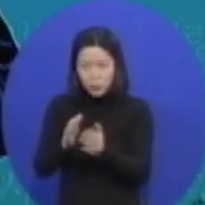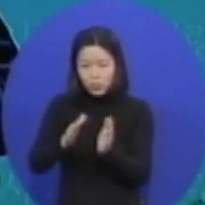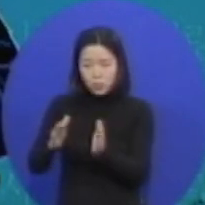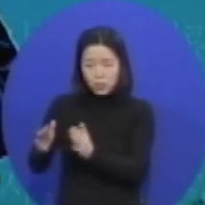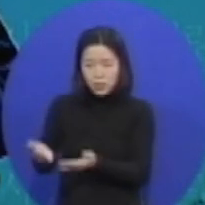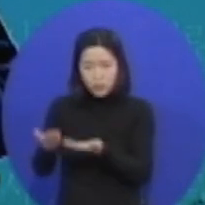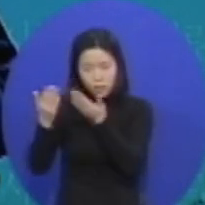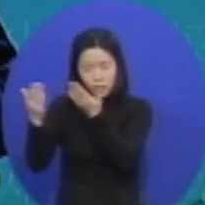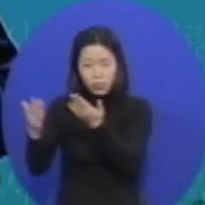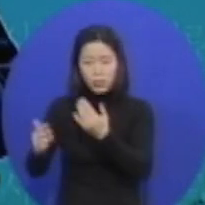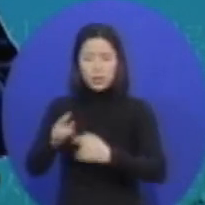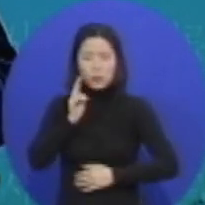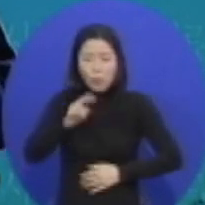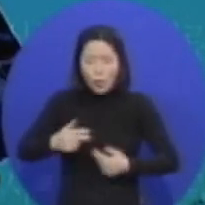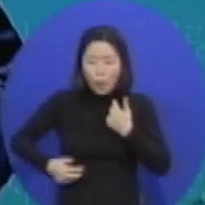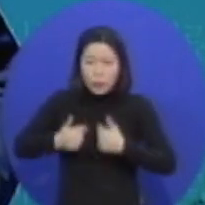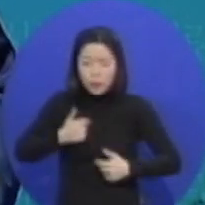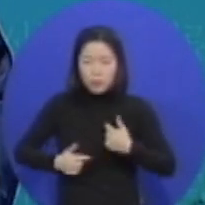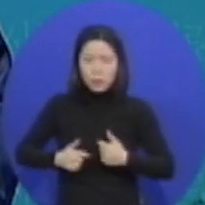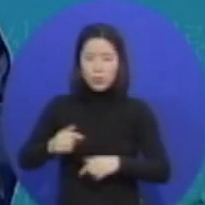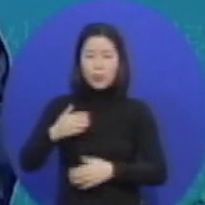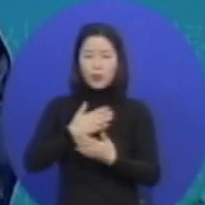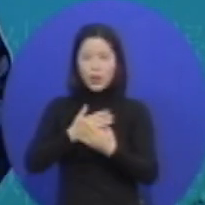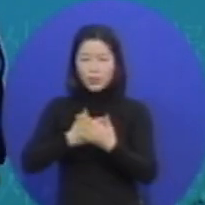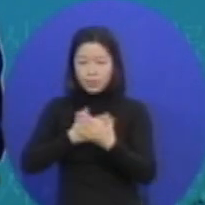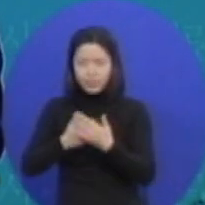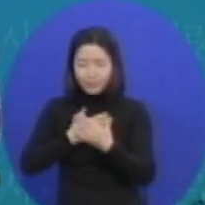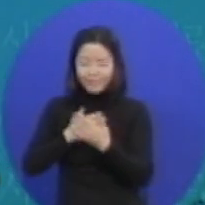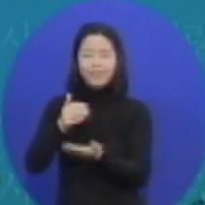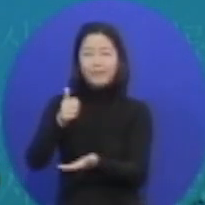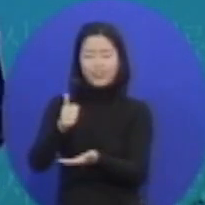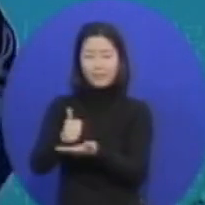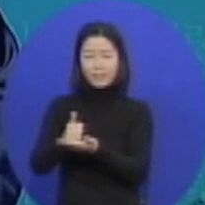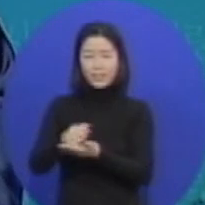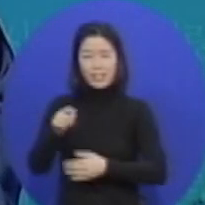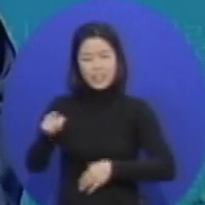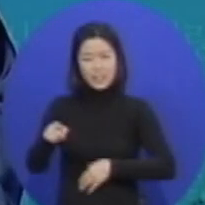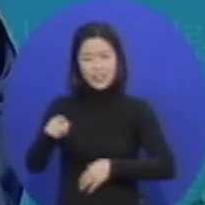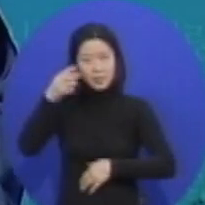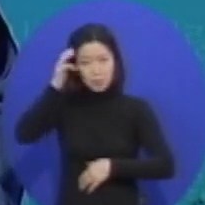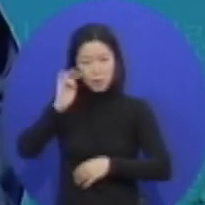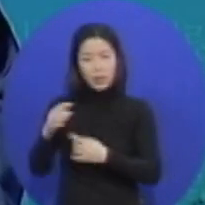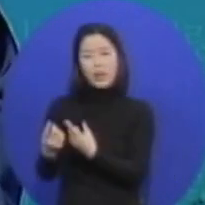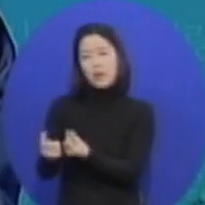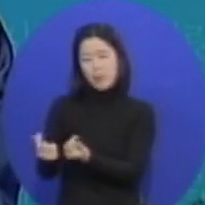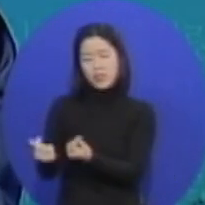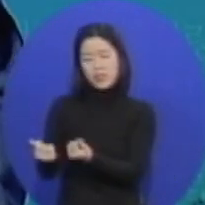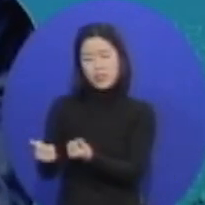너무 기쁘고 가슴이 설레는 분들은 이 여인의 가깝구요